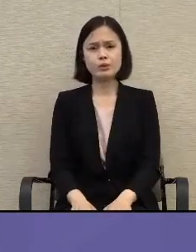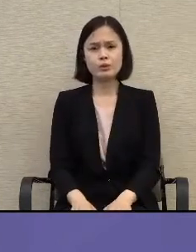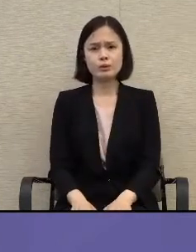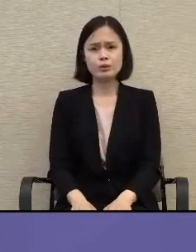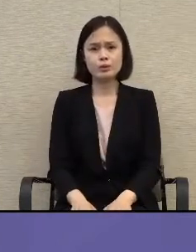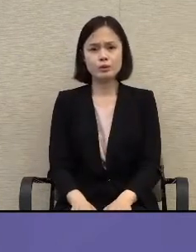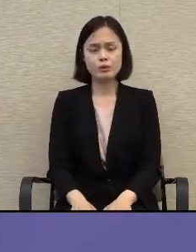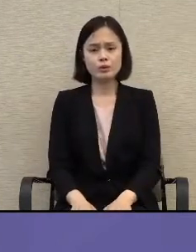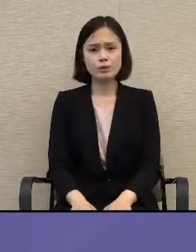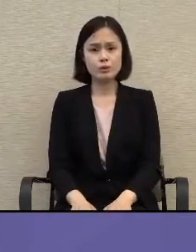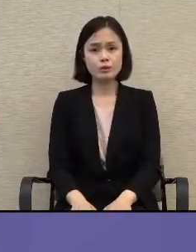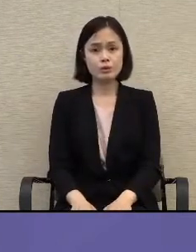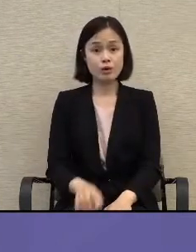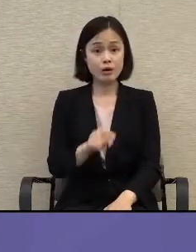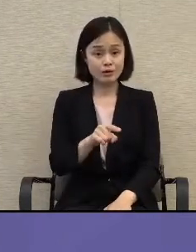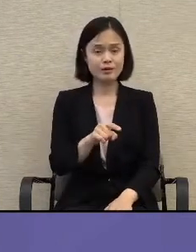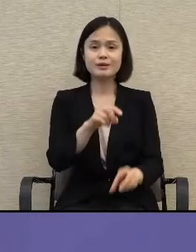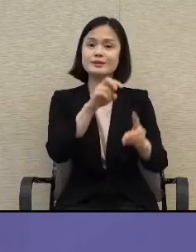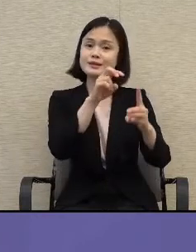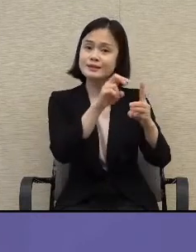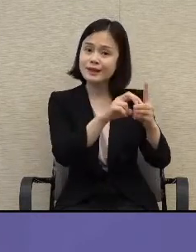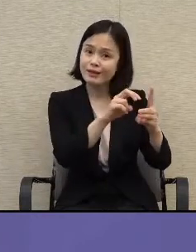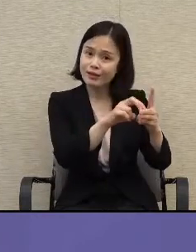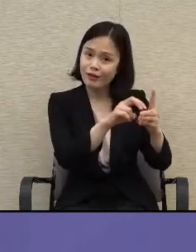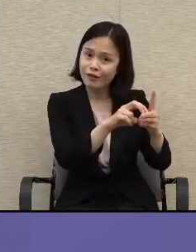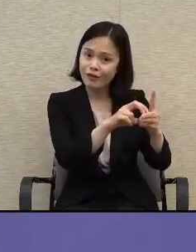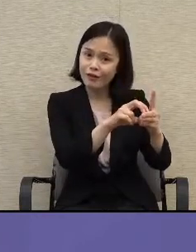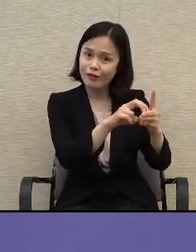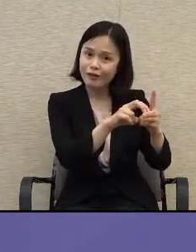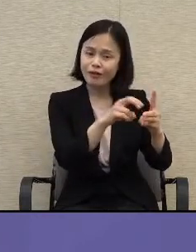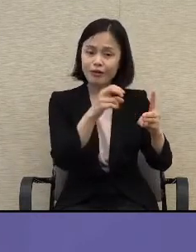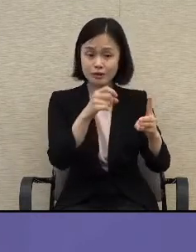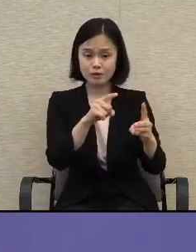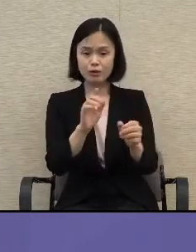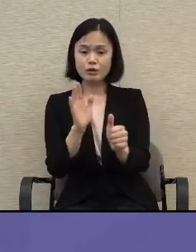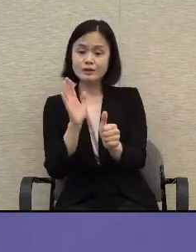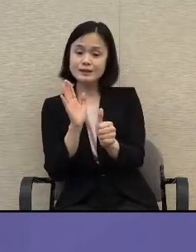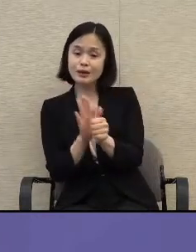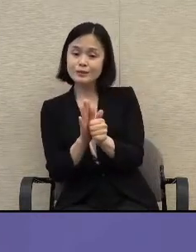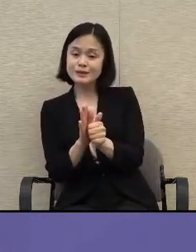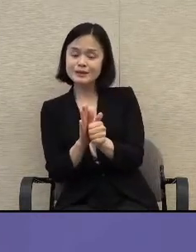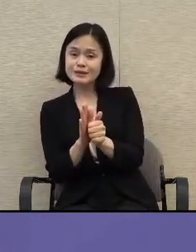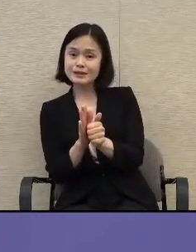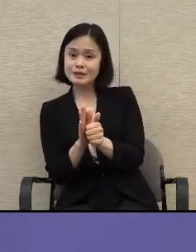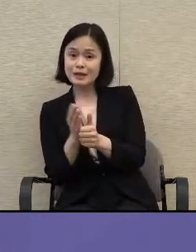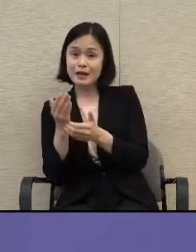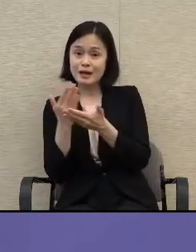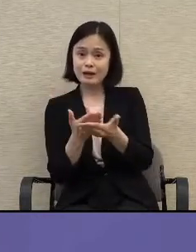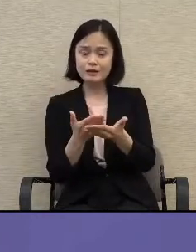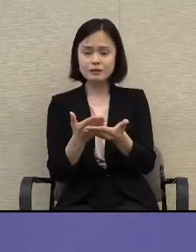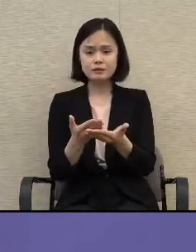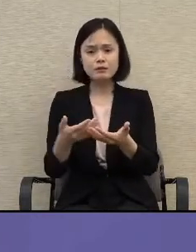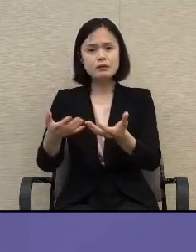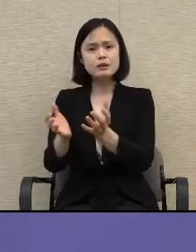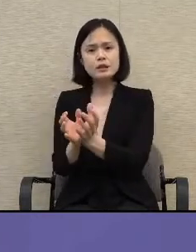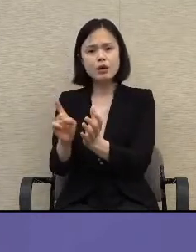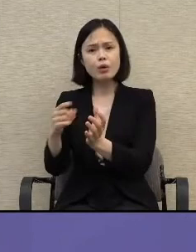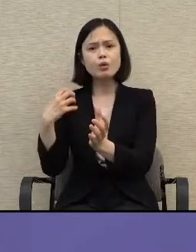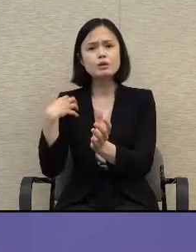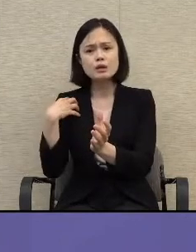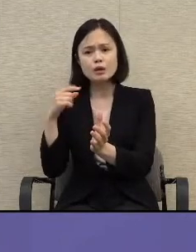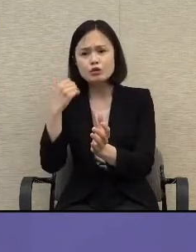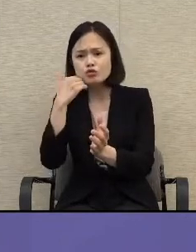이게 기존의 정신건강복지센터나 정신건강복지서비스 전달 체계에 있는 주체들에서 이제 해야 할 것인가에 대한 고민들이